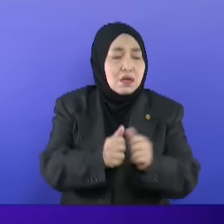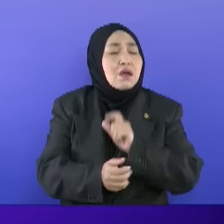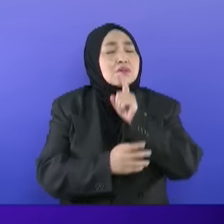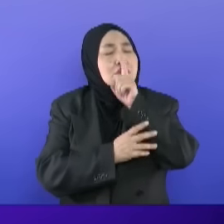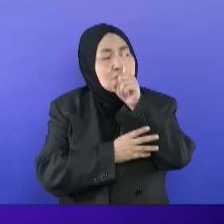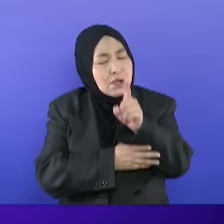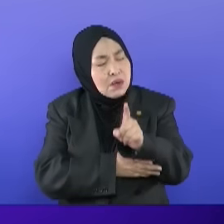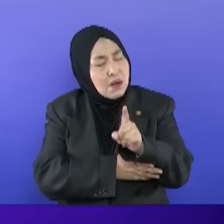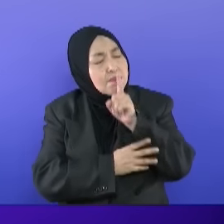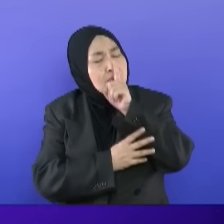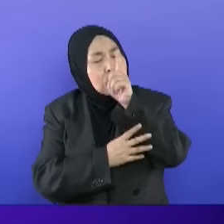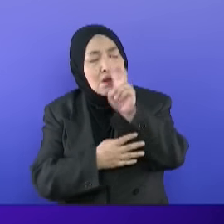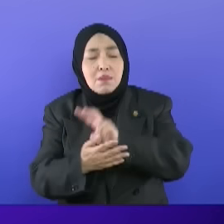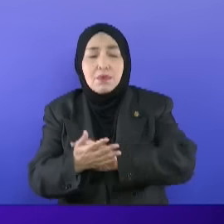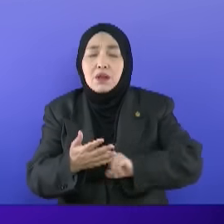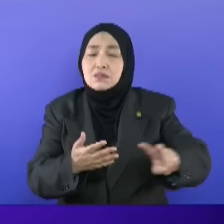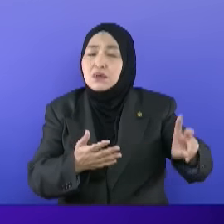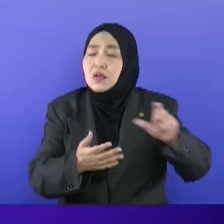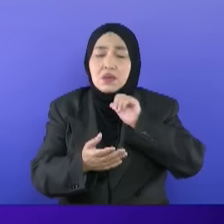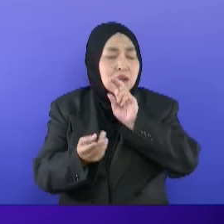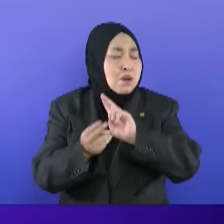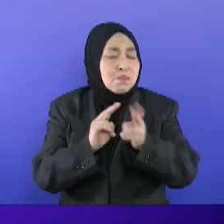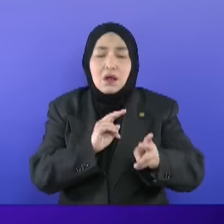haqqa tilawatihi